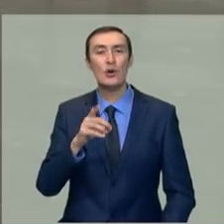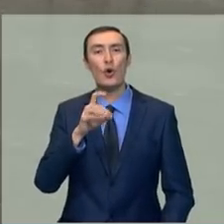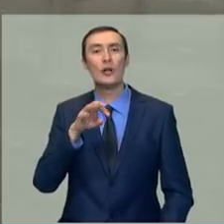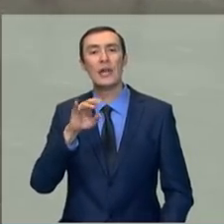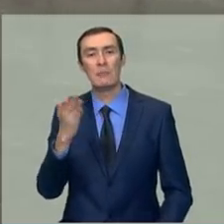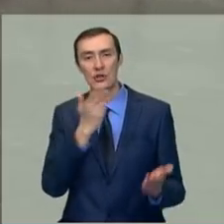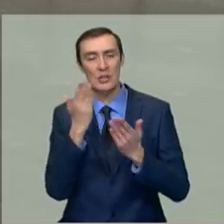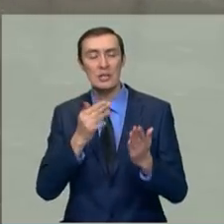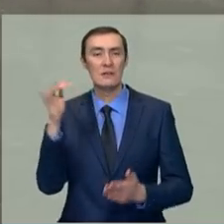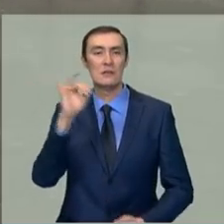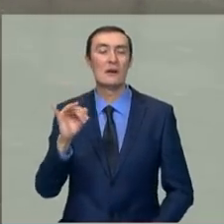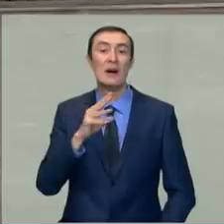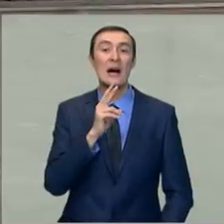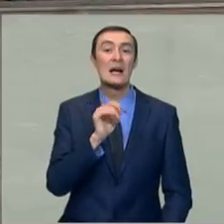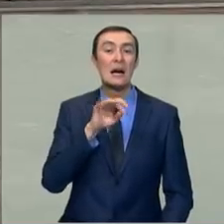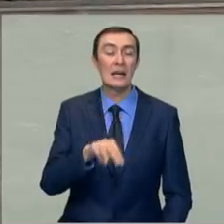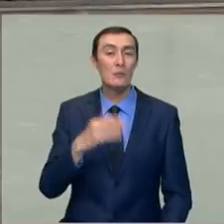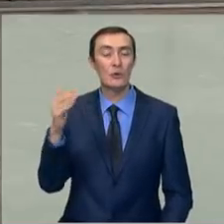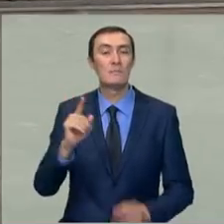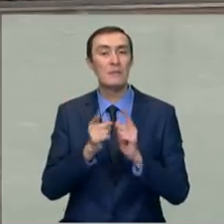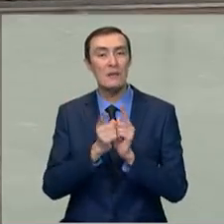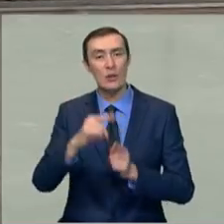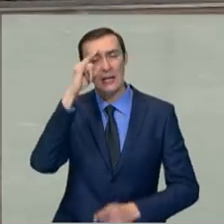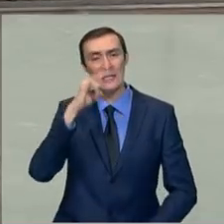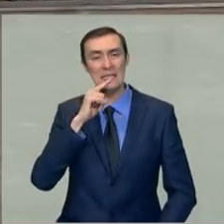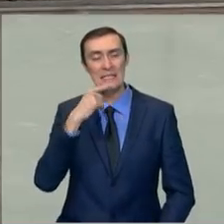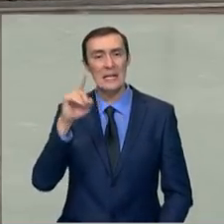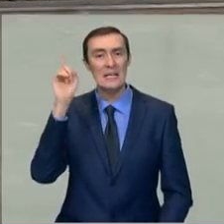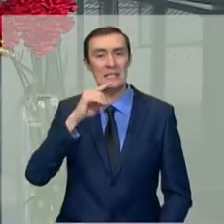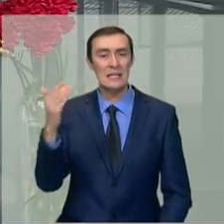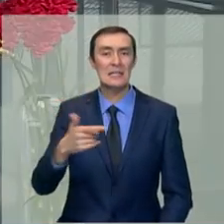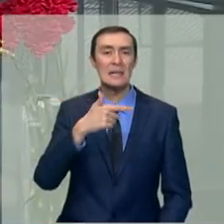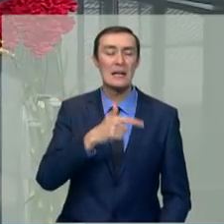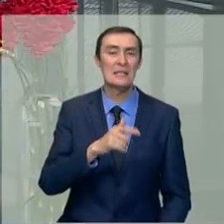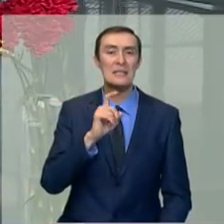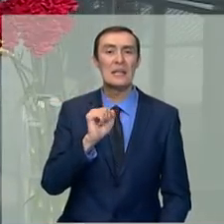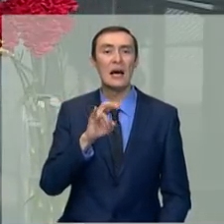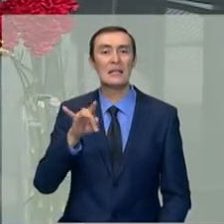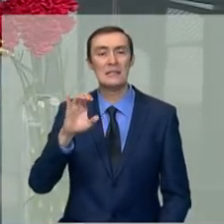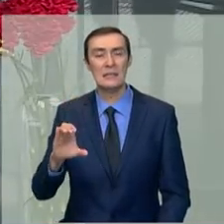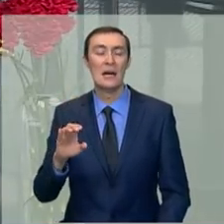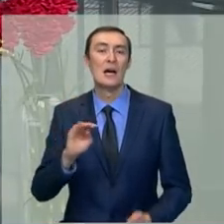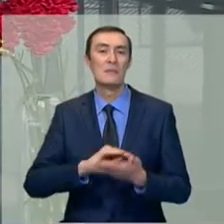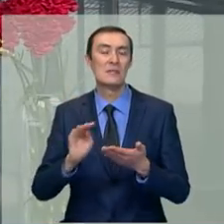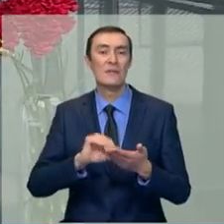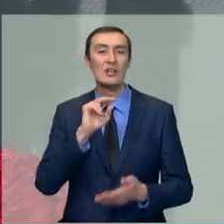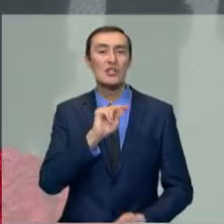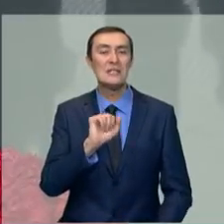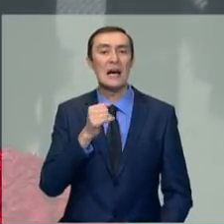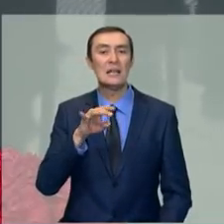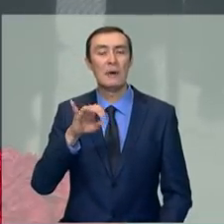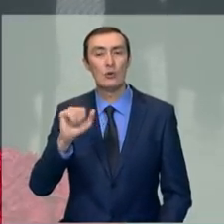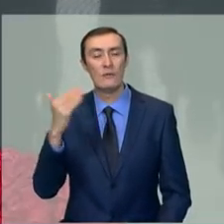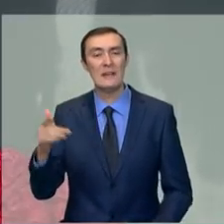башкирского классика Мустая Карима. Он перевел на казахский язык сказки Ганса Христиана Андерсена, произведения Чингиза Айтматова.